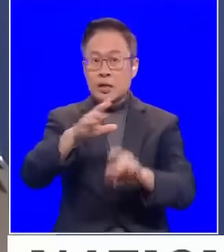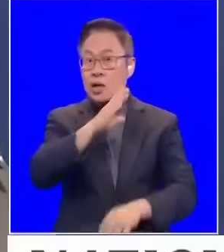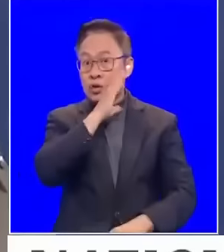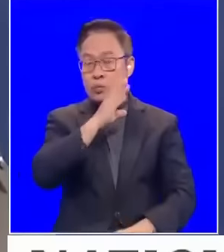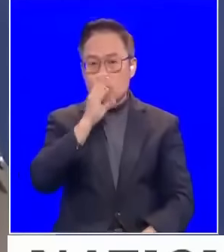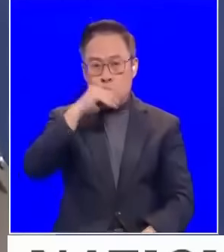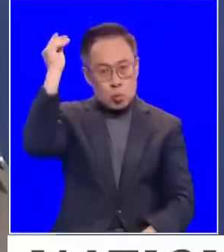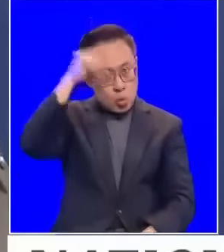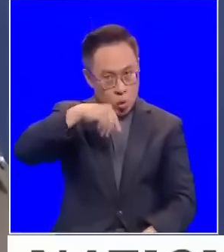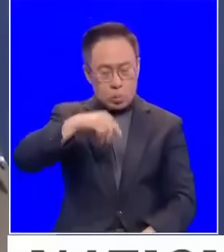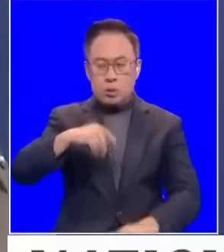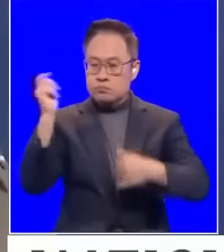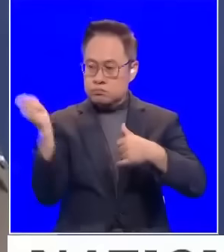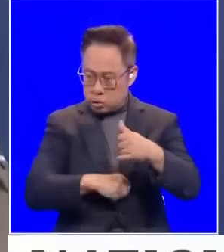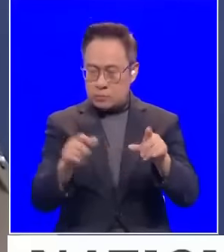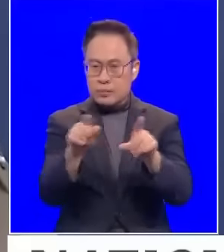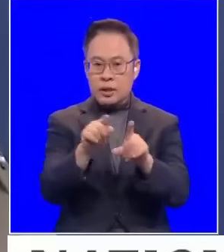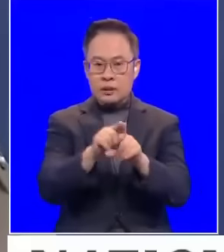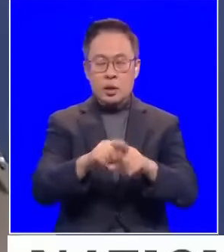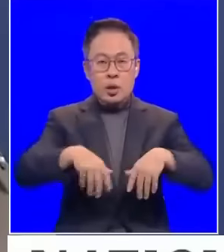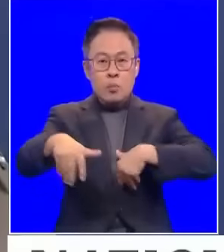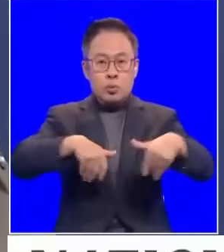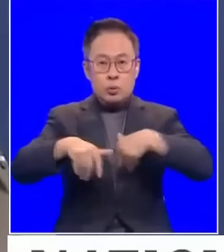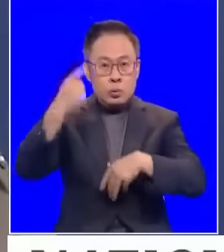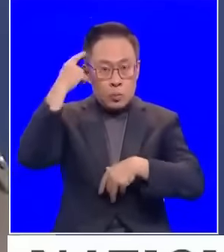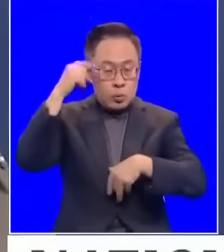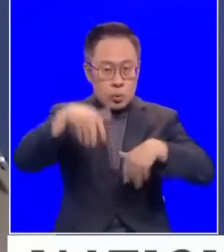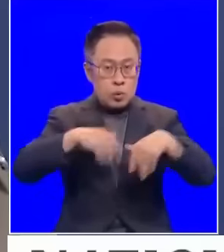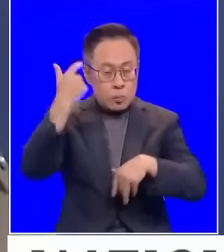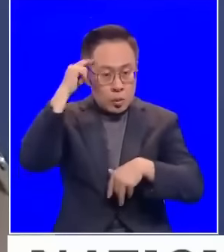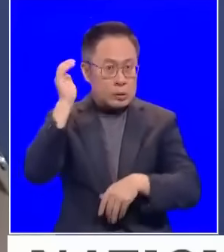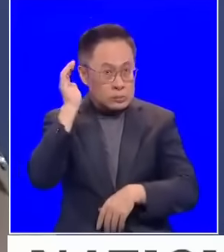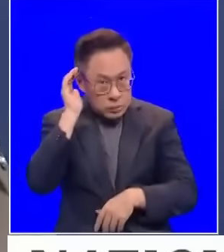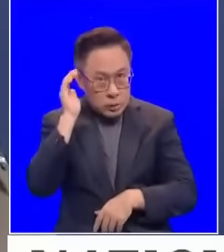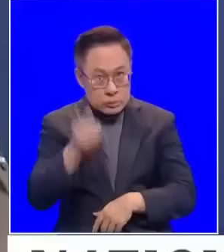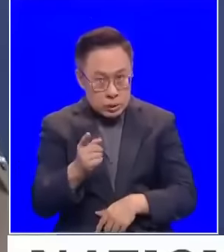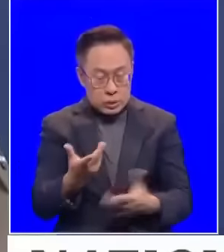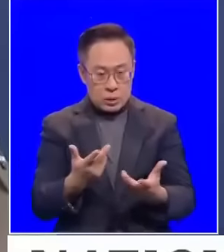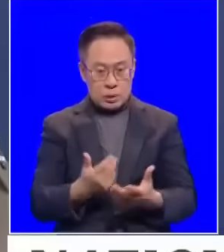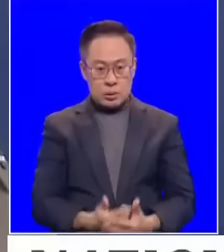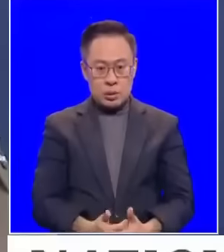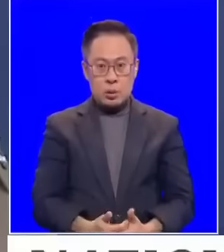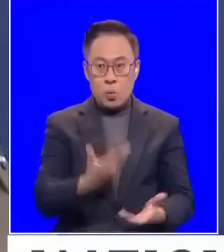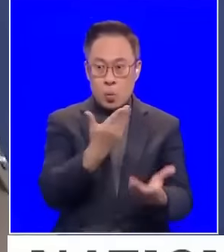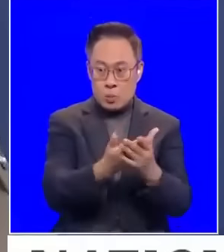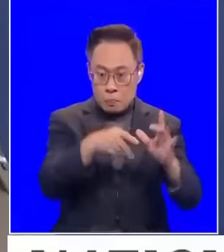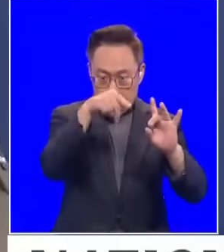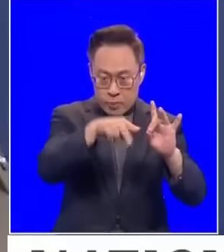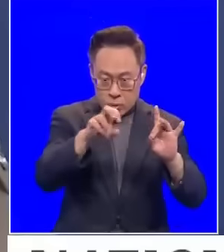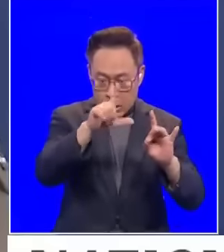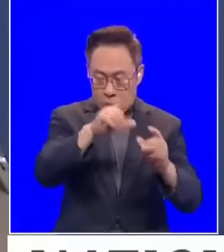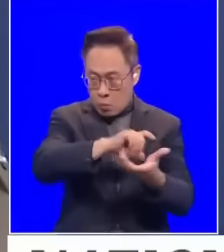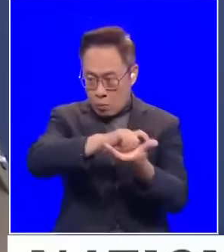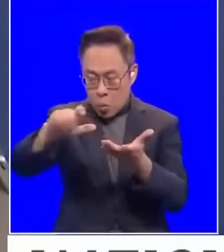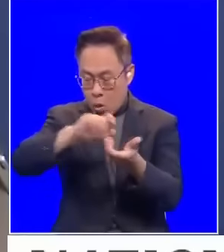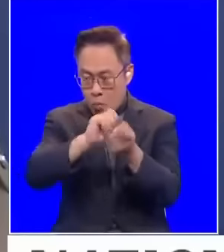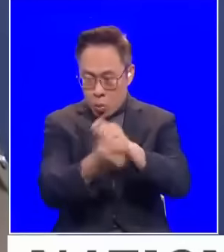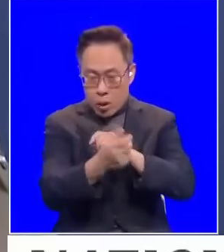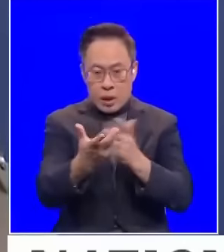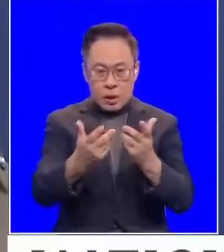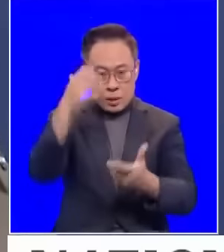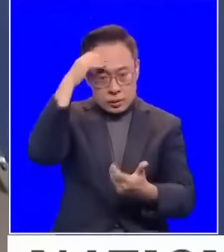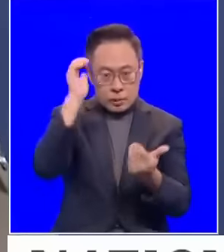ซเชียลประชาชนที่ไม่รู้เรื่องเนี่ยอาจจะมองว่าเป็นอย่างนี้เชียวหรือขนาดนั้นหรือแล้วเป็นอย่างนี้ได้ยังไงทำไมตำร